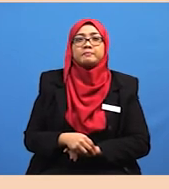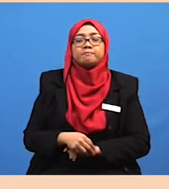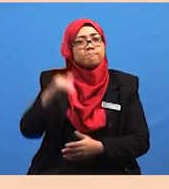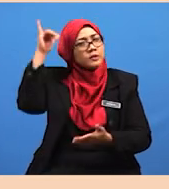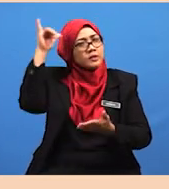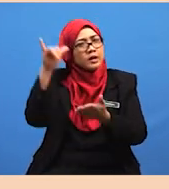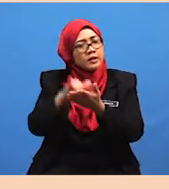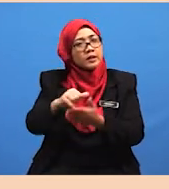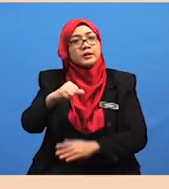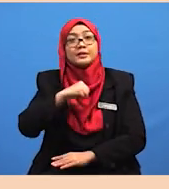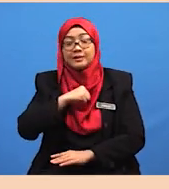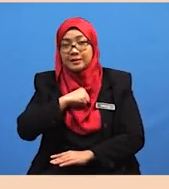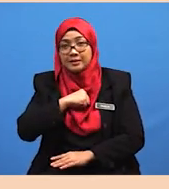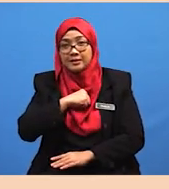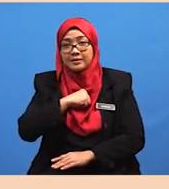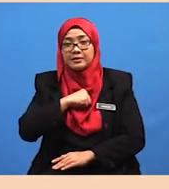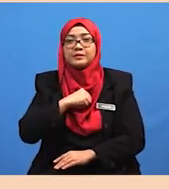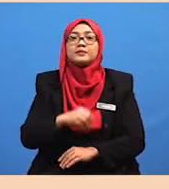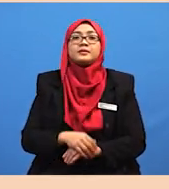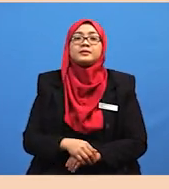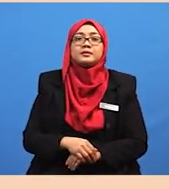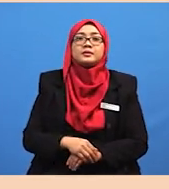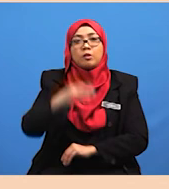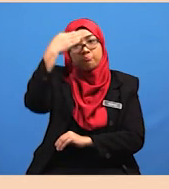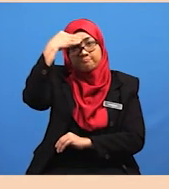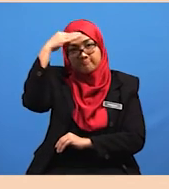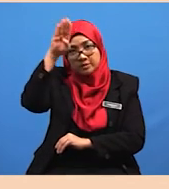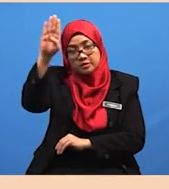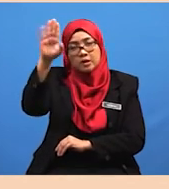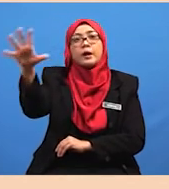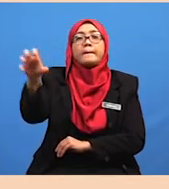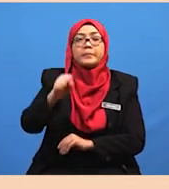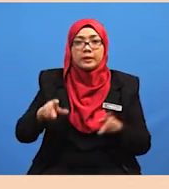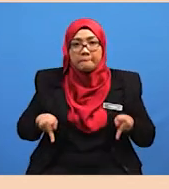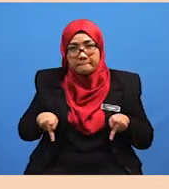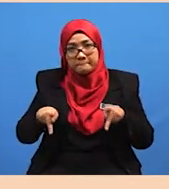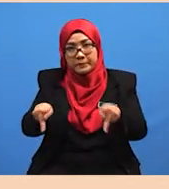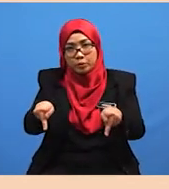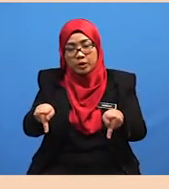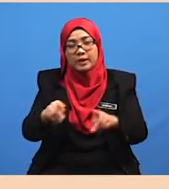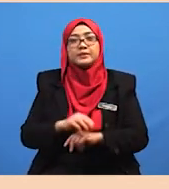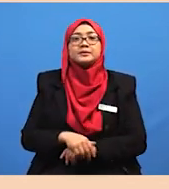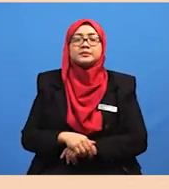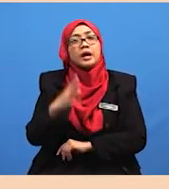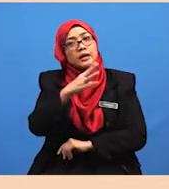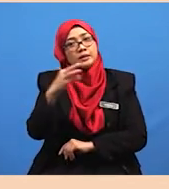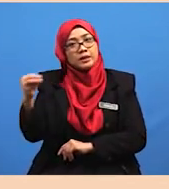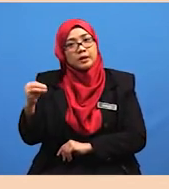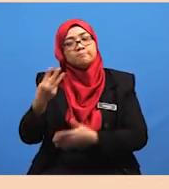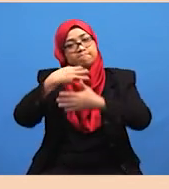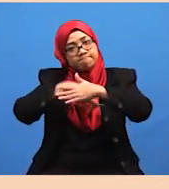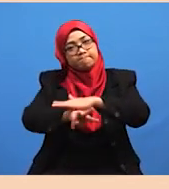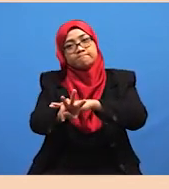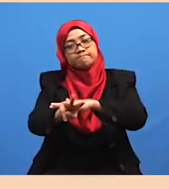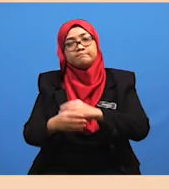kejangkitan diri Hai bijak mengambil peluang dan